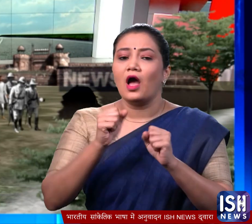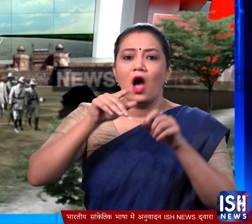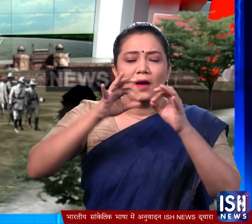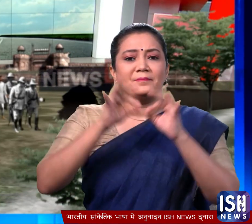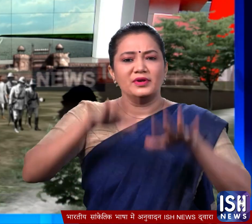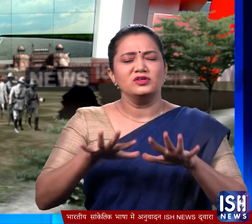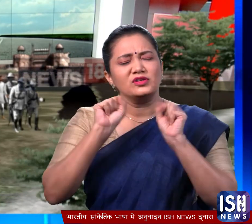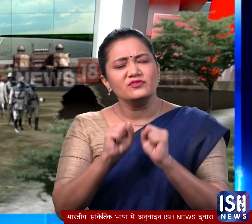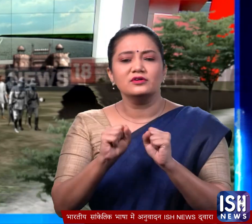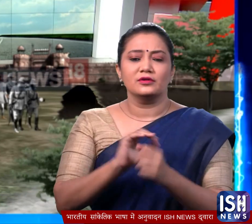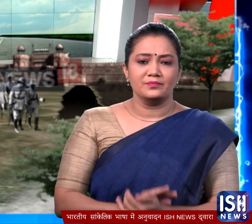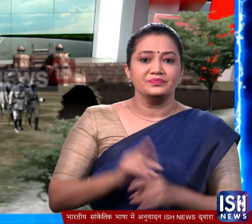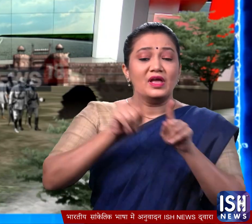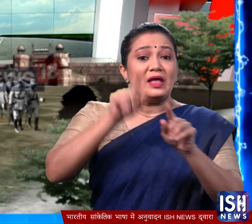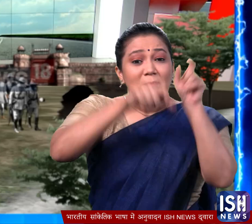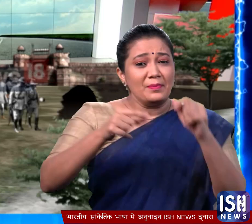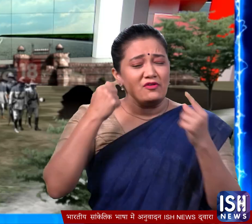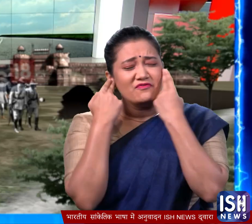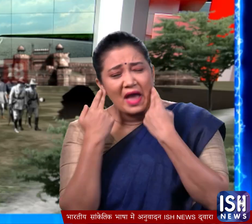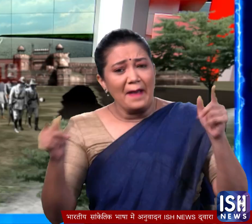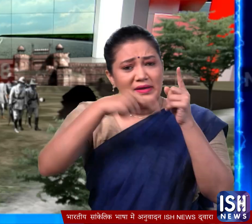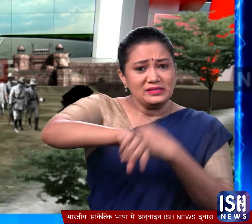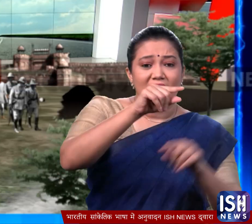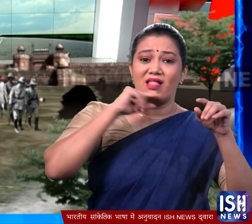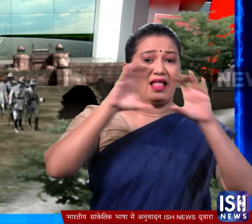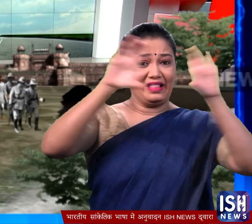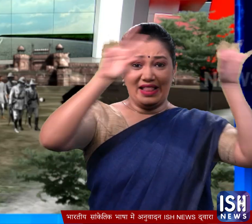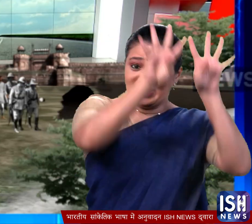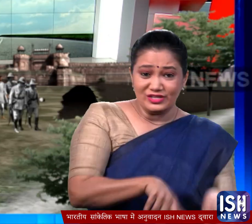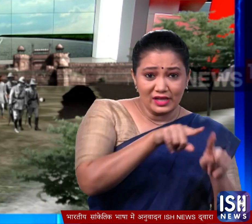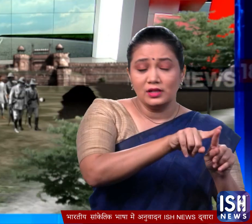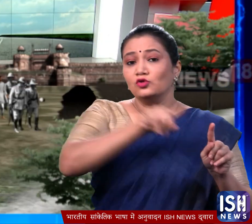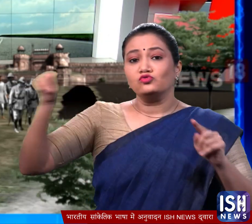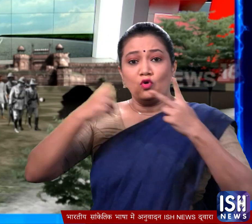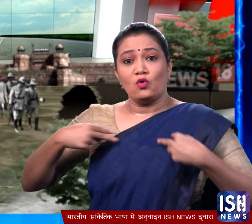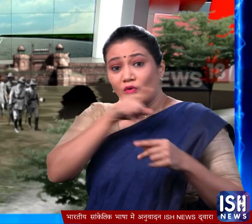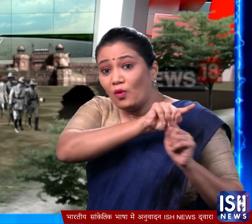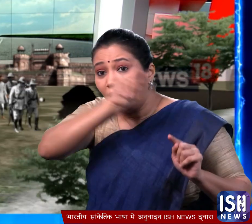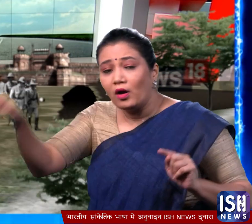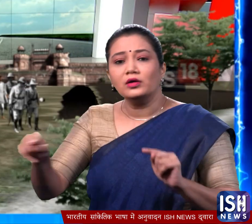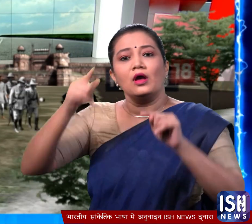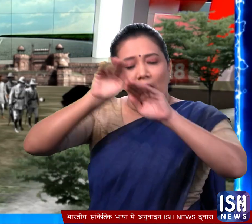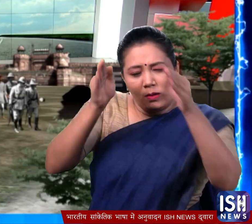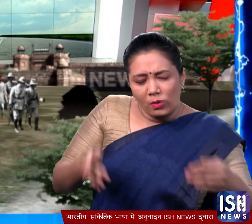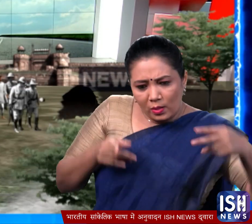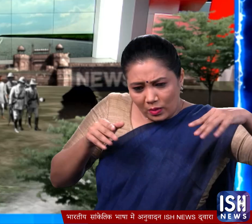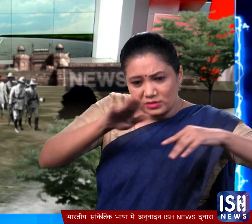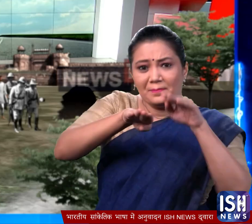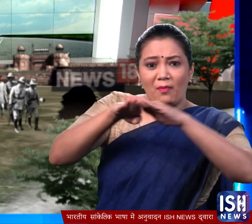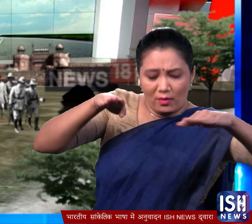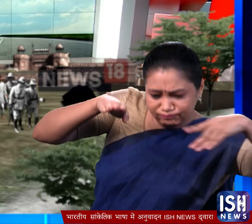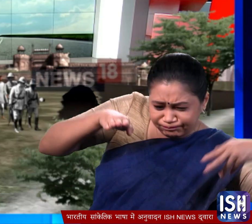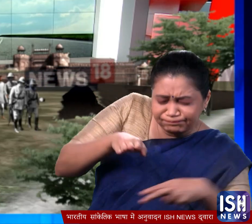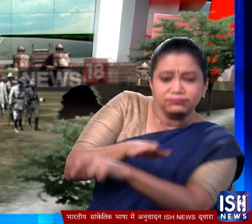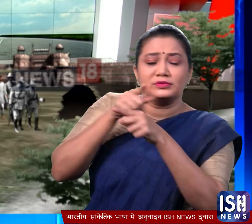आसान नहीं था। बताया गया कि ऐसे स्वतंत्रता सेनानियों को लाल किले से अदालत तक ले जाने के लिए यह सुरंग बनाई गई